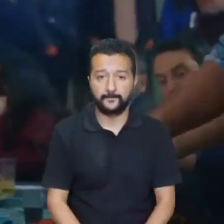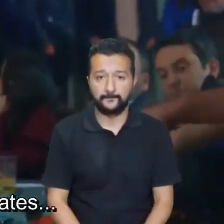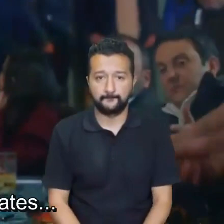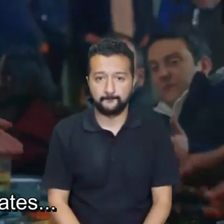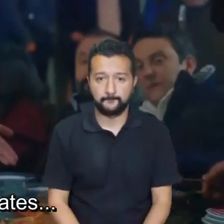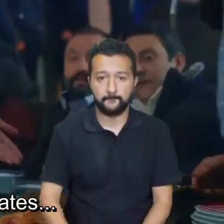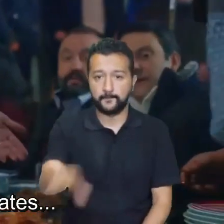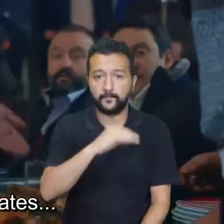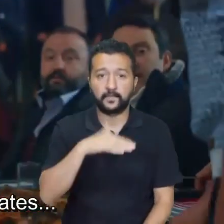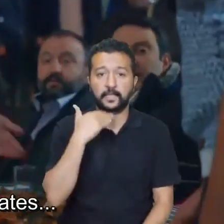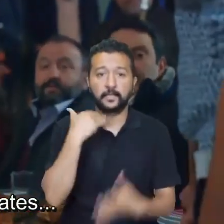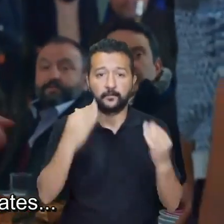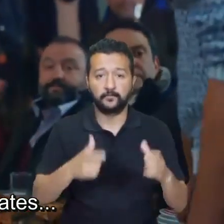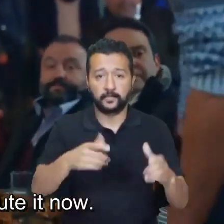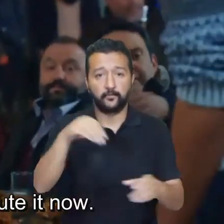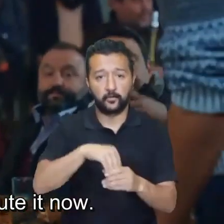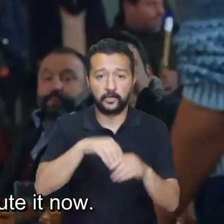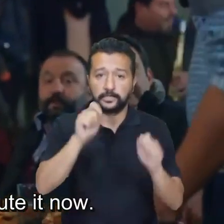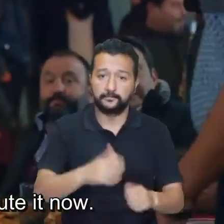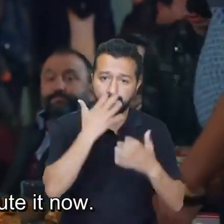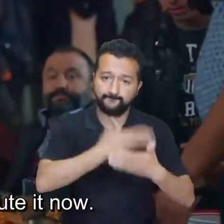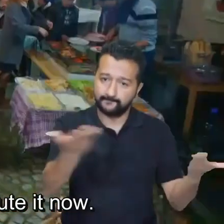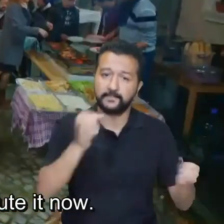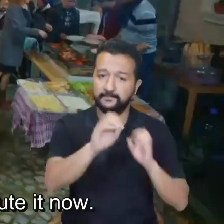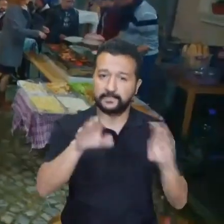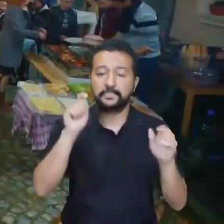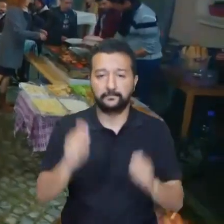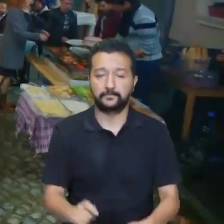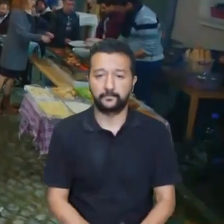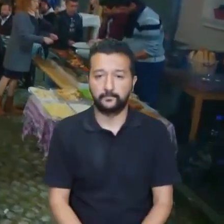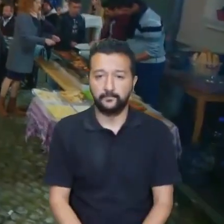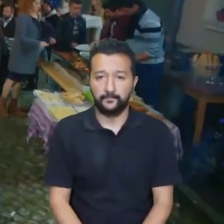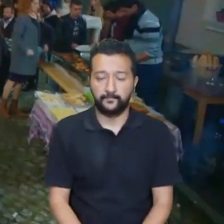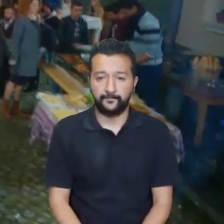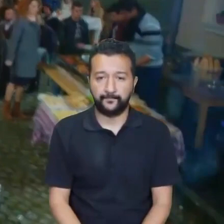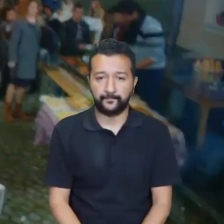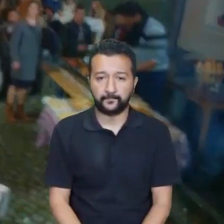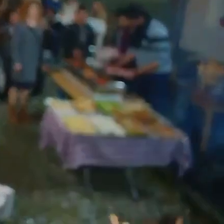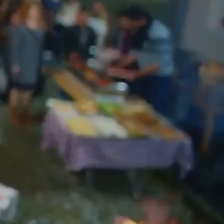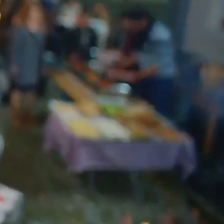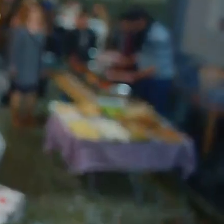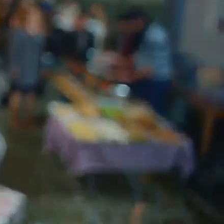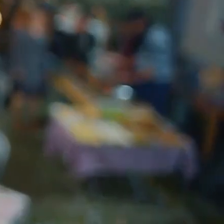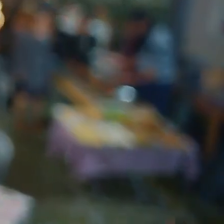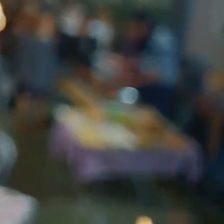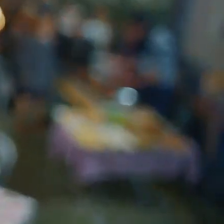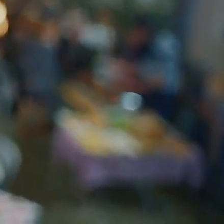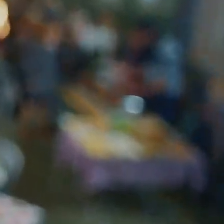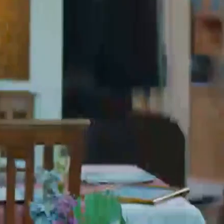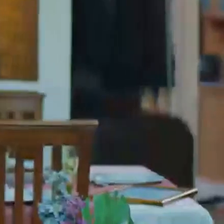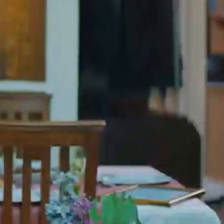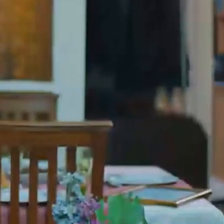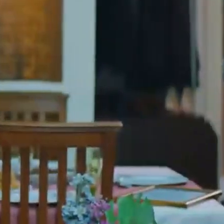Tamam. Hadi etler olmuş, tabaklara koyalım. Şey yapalım, dağıtalım artık. Meydanın ışıltılı havasında açı yükseldi ve Flu